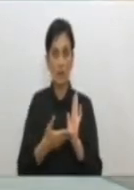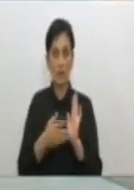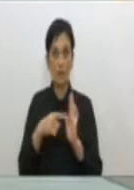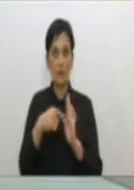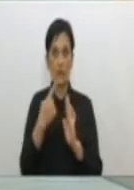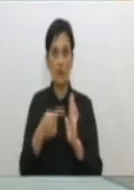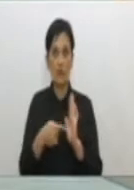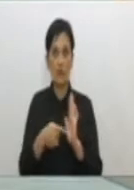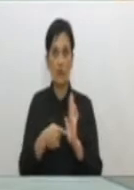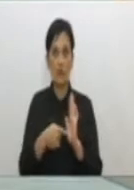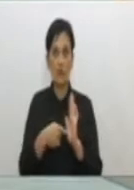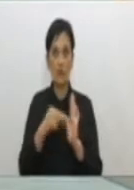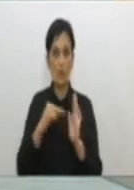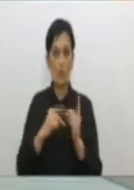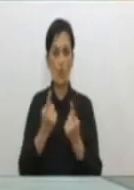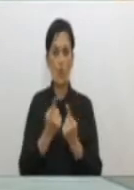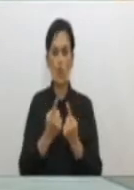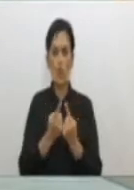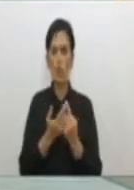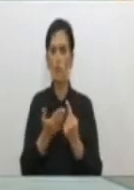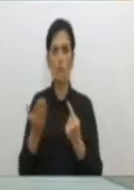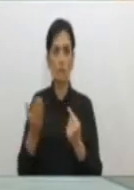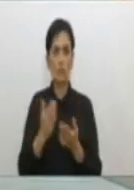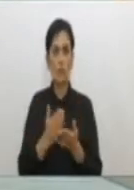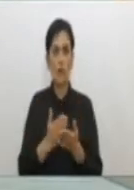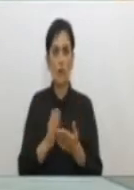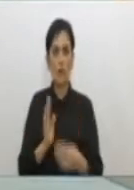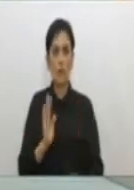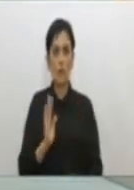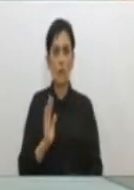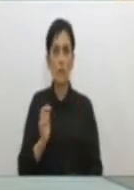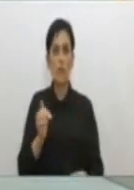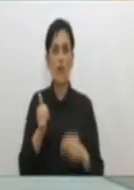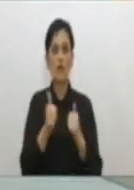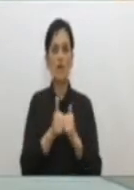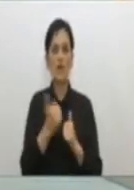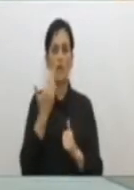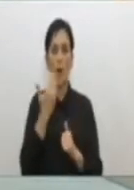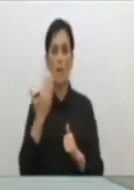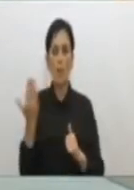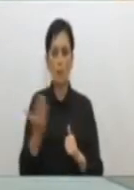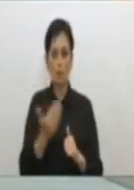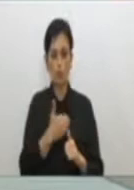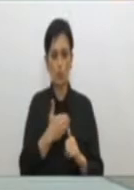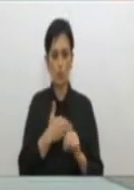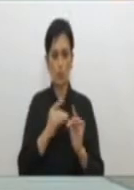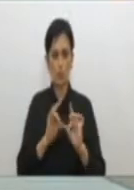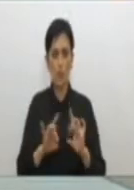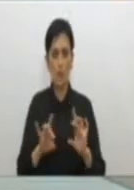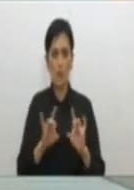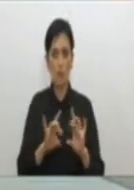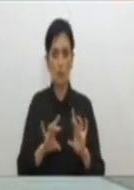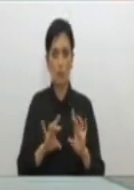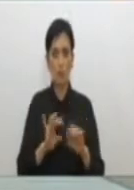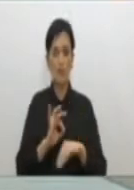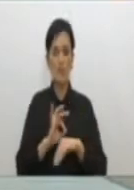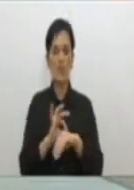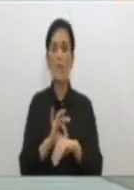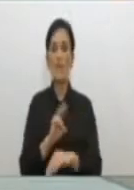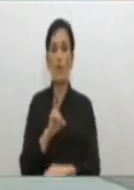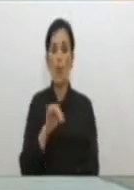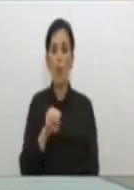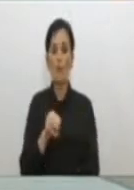Კითხვები კოლეგების მხრიდან არ არის. Თანამოხსენებას თუ სურს გამოსვლა წამყვან კომიტეტს,